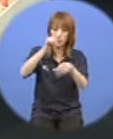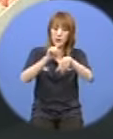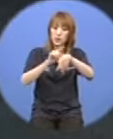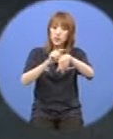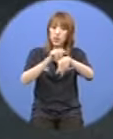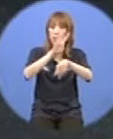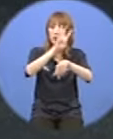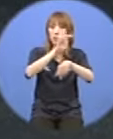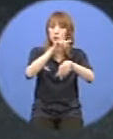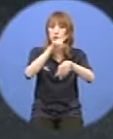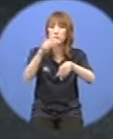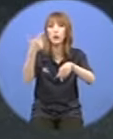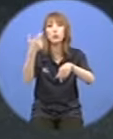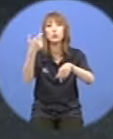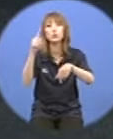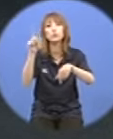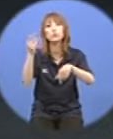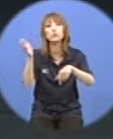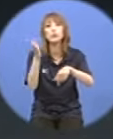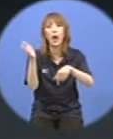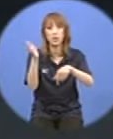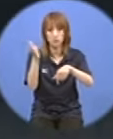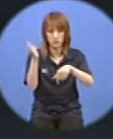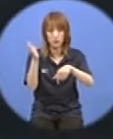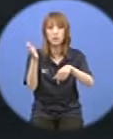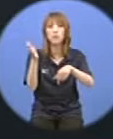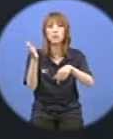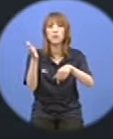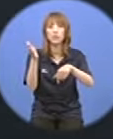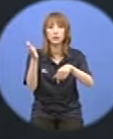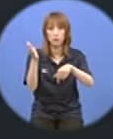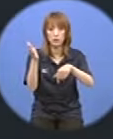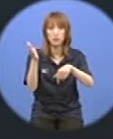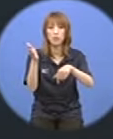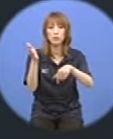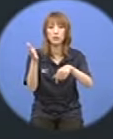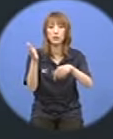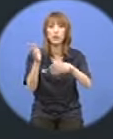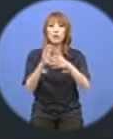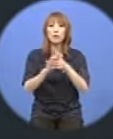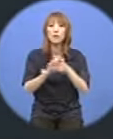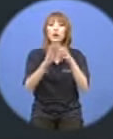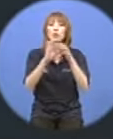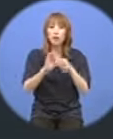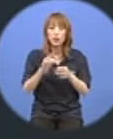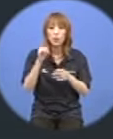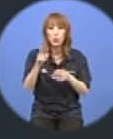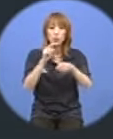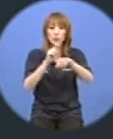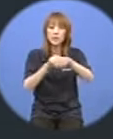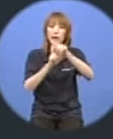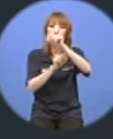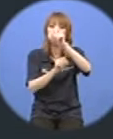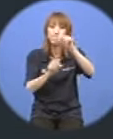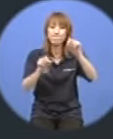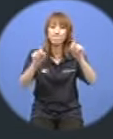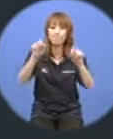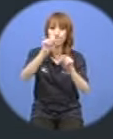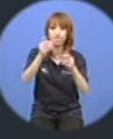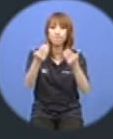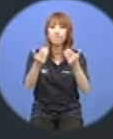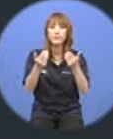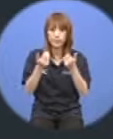弱しか持たないわけですよ。 あ、時間が、 はい、はい、それでこれをなんとかやっぱり時間を延ばさないといけ